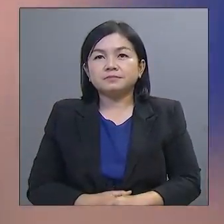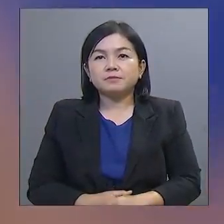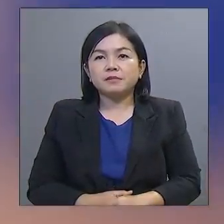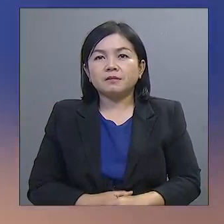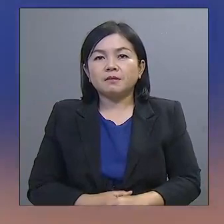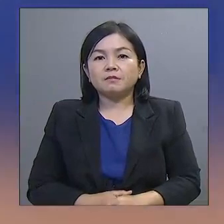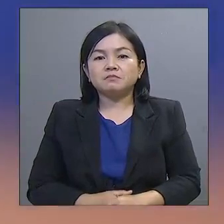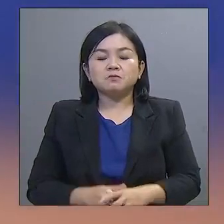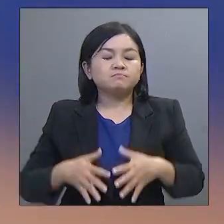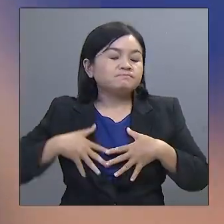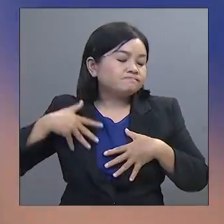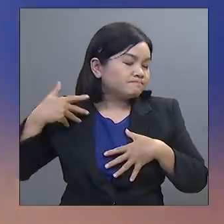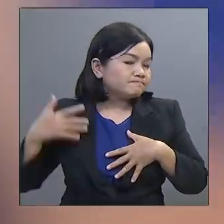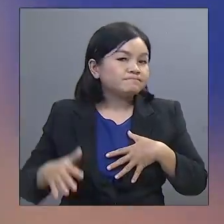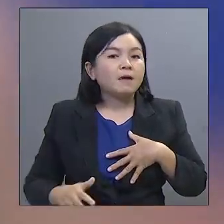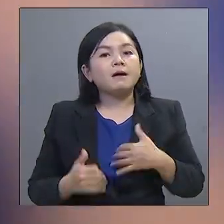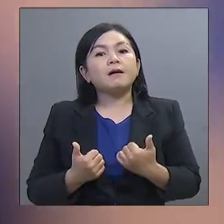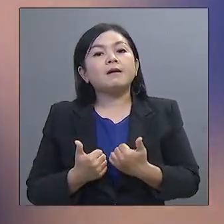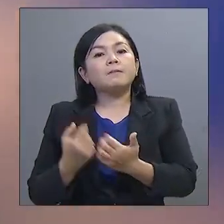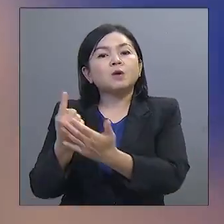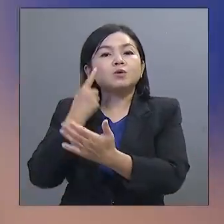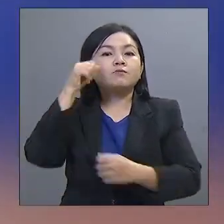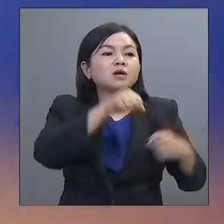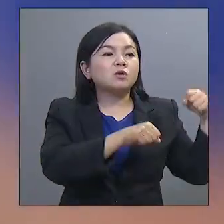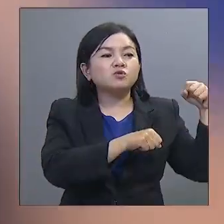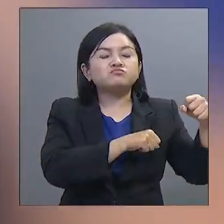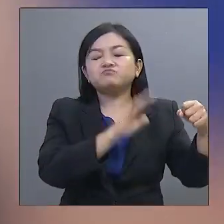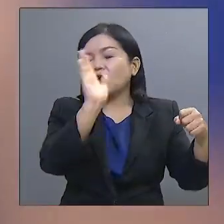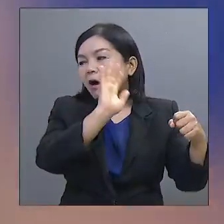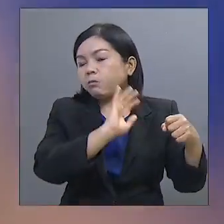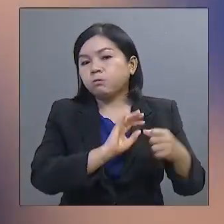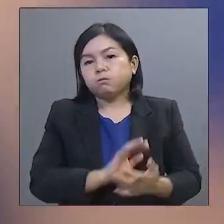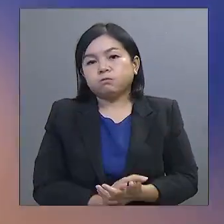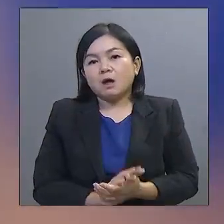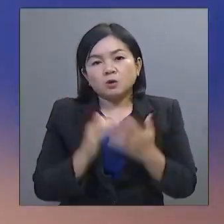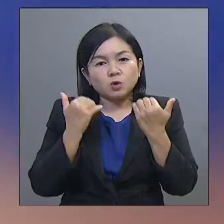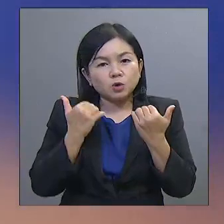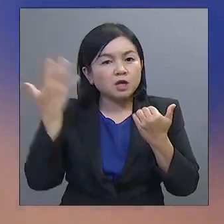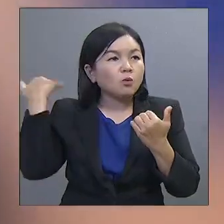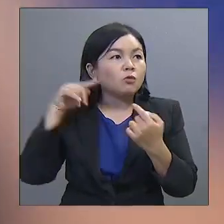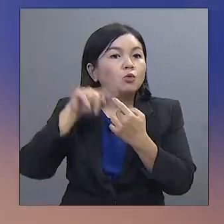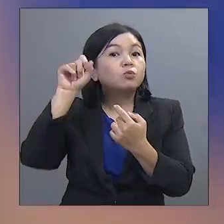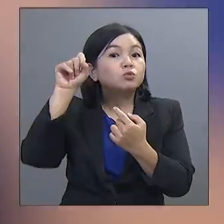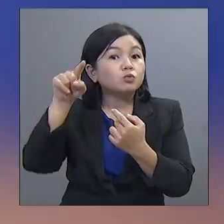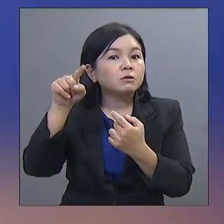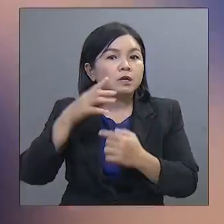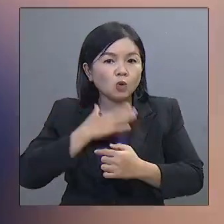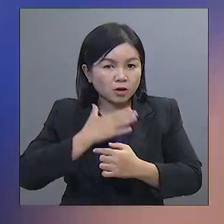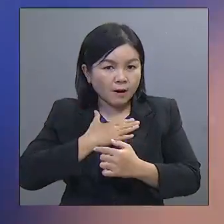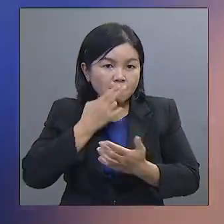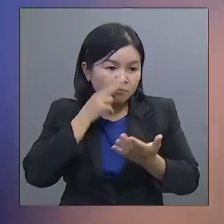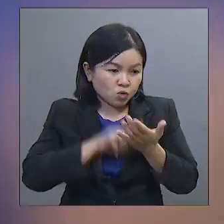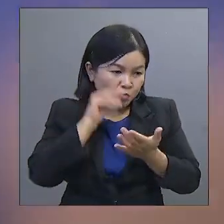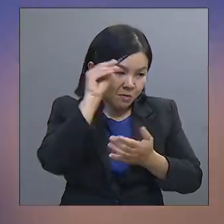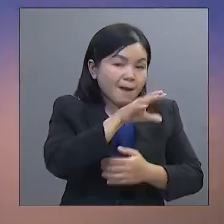ไม่มีความสุขในการที่ส่งมวยไปชกในการวันแชมเปี้ยนชิพและล่าสุดเมื่อวันศุกร์ที่ผ่านมาผมส่งหนังสือไปถึงวันแ